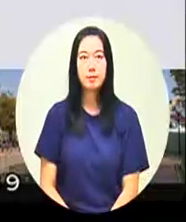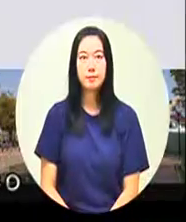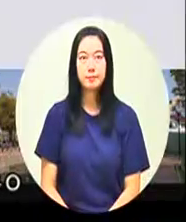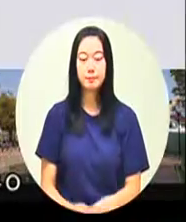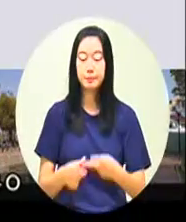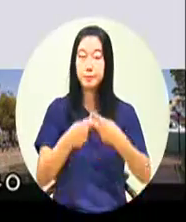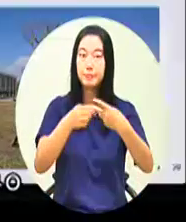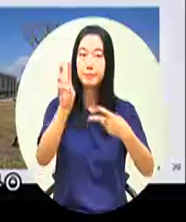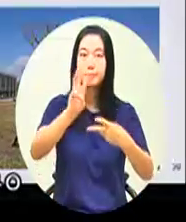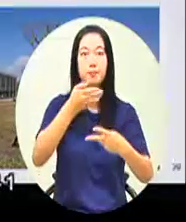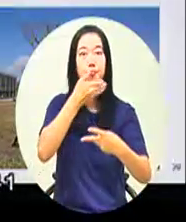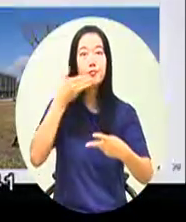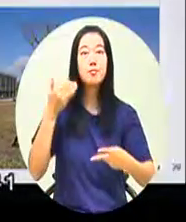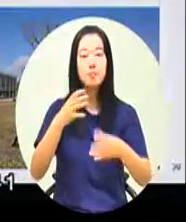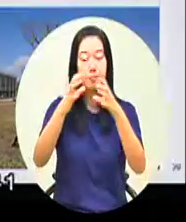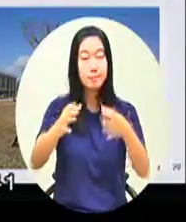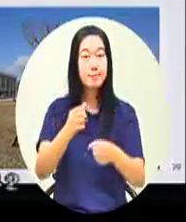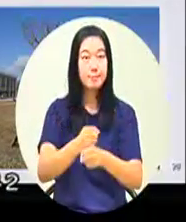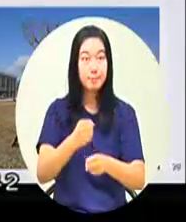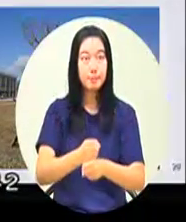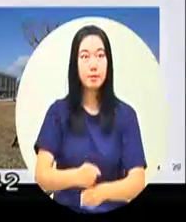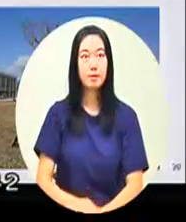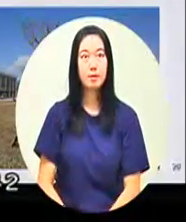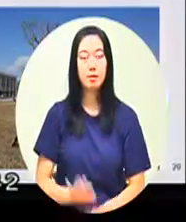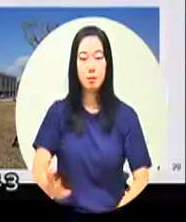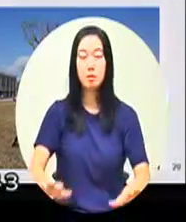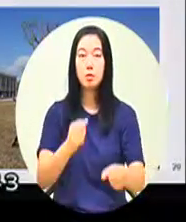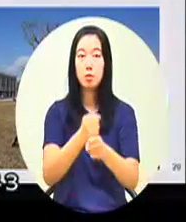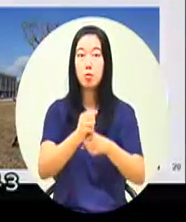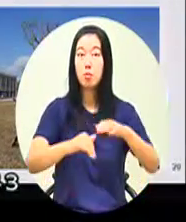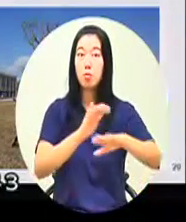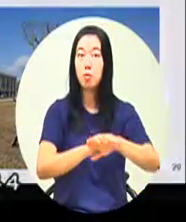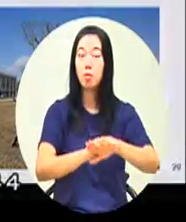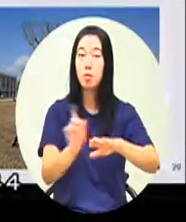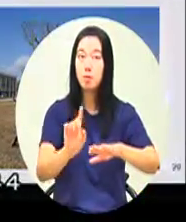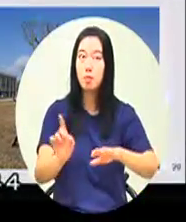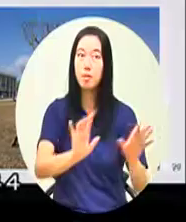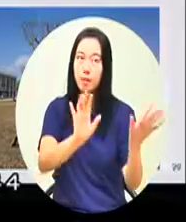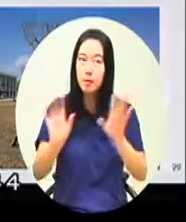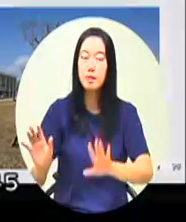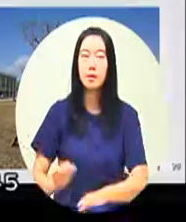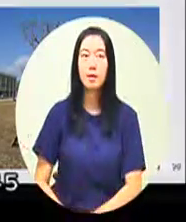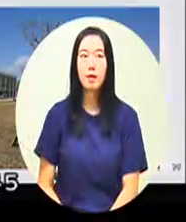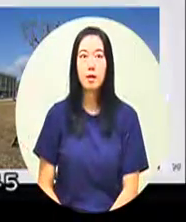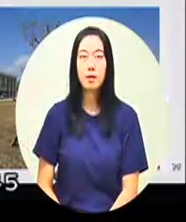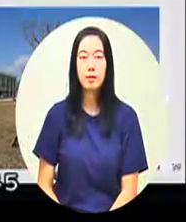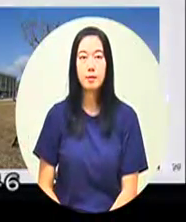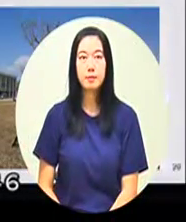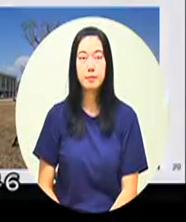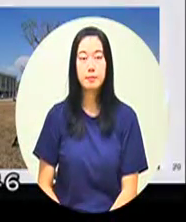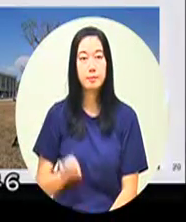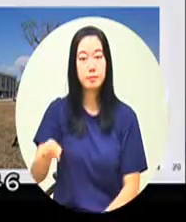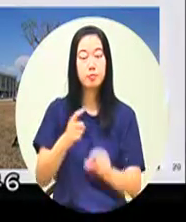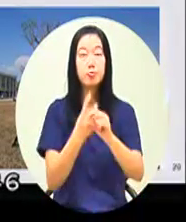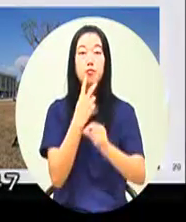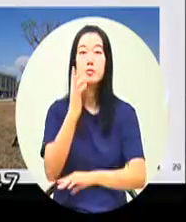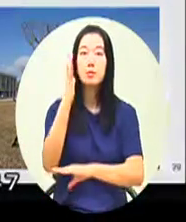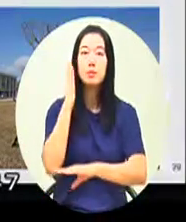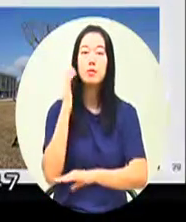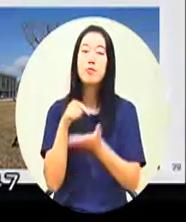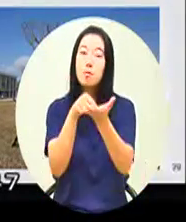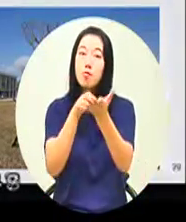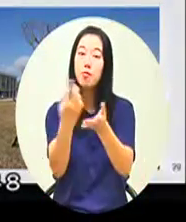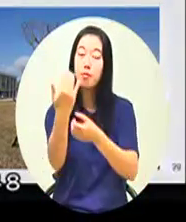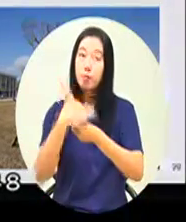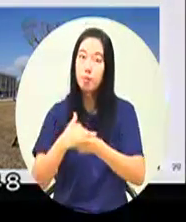接下来是水利建设的部分，那已经完成的一个建设成果，这个部分是跟中央争取经费，那第